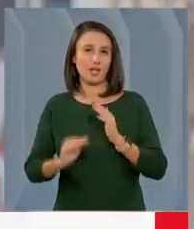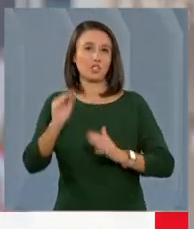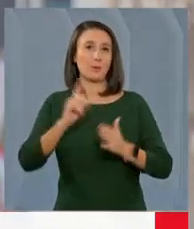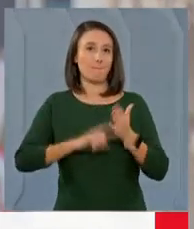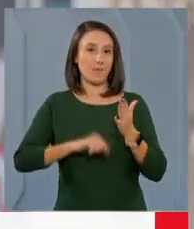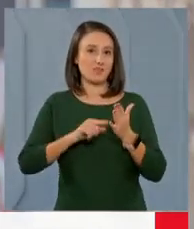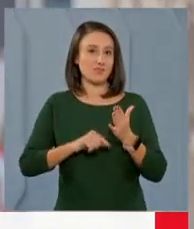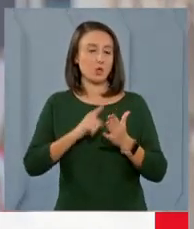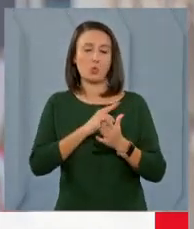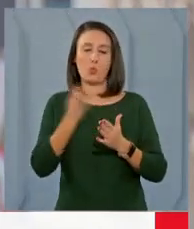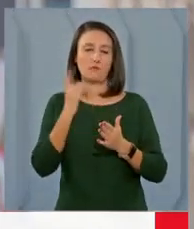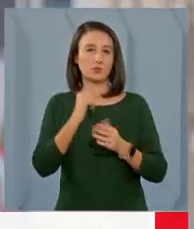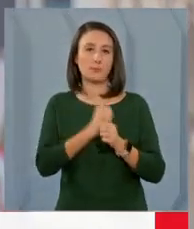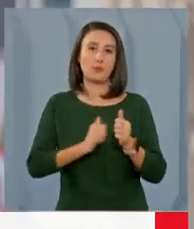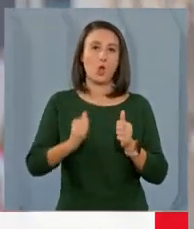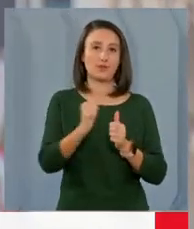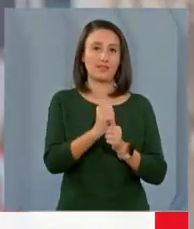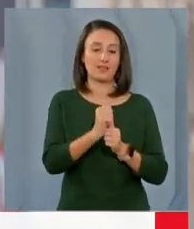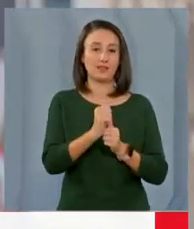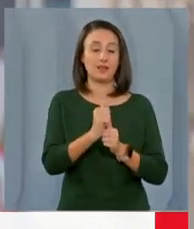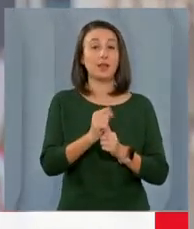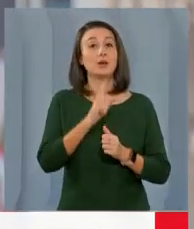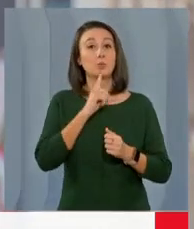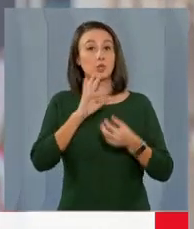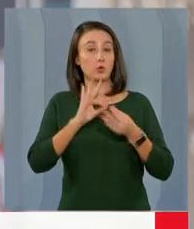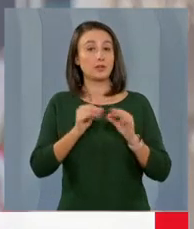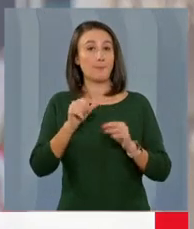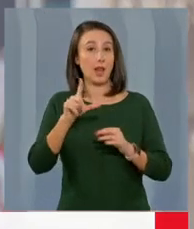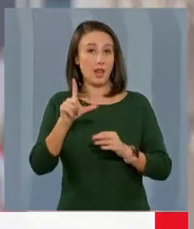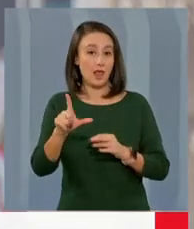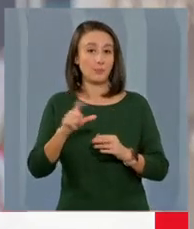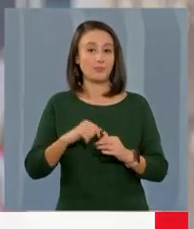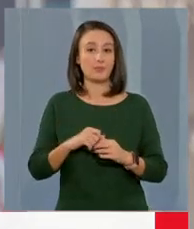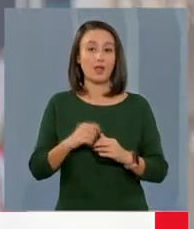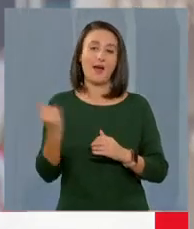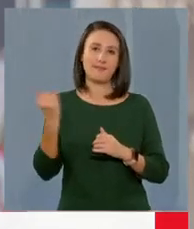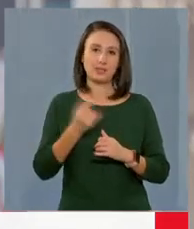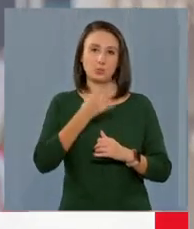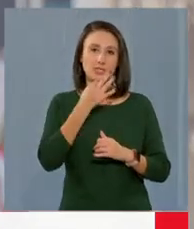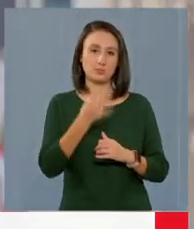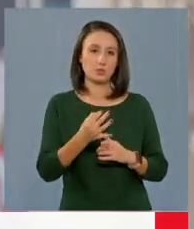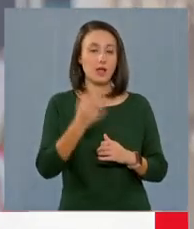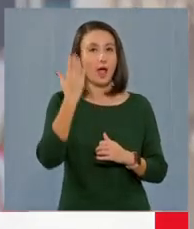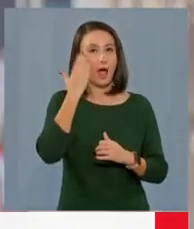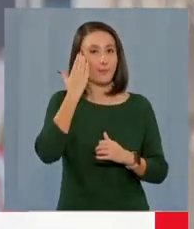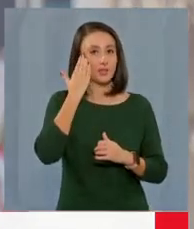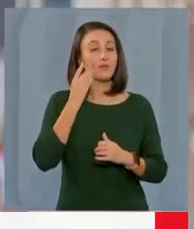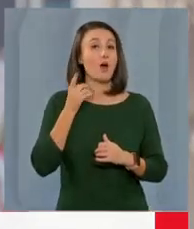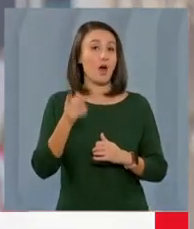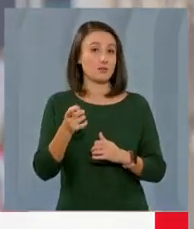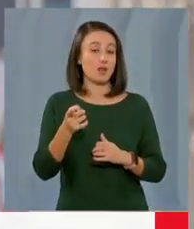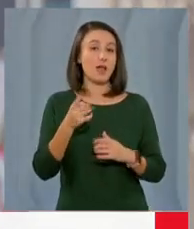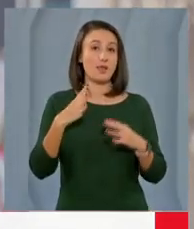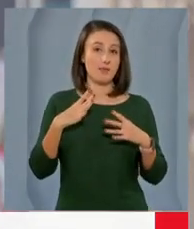pensiilor nu a fost o prioritate. În schimb, purtătorul de cuvânt al PNL, Ionuț Stroie, a venit cu o replică, amintindu-le acestora